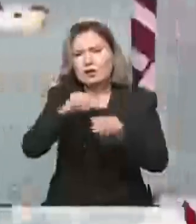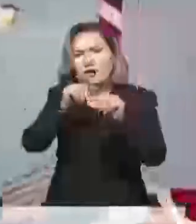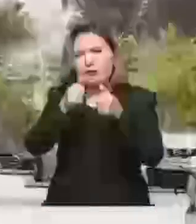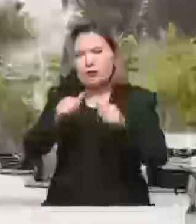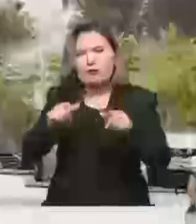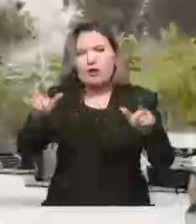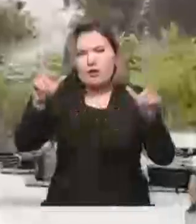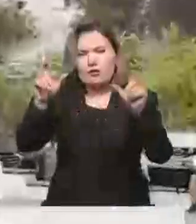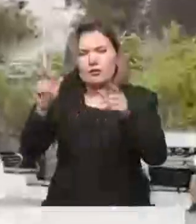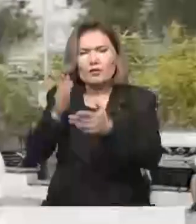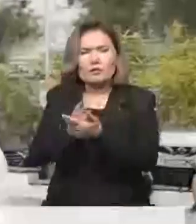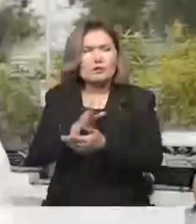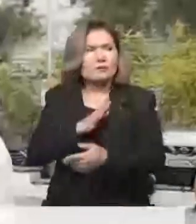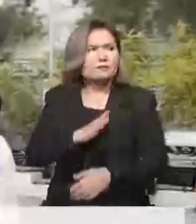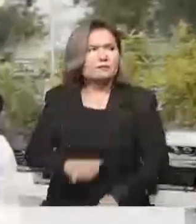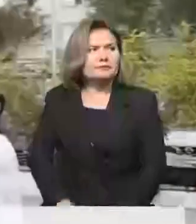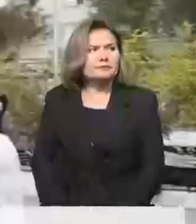фотокөрмені тамашалады.